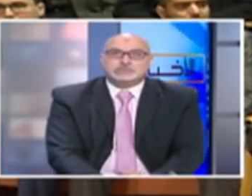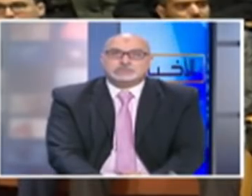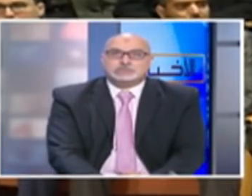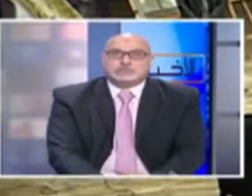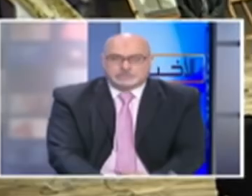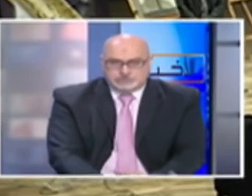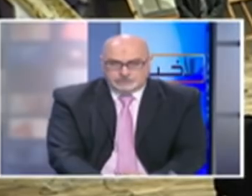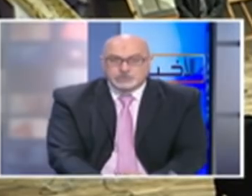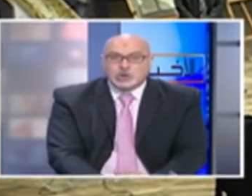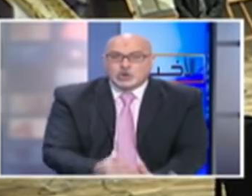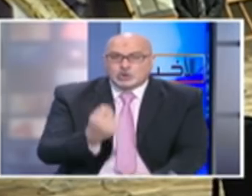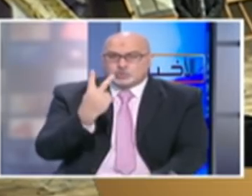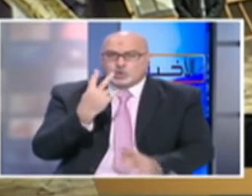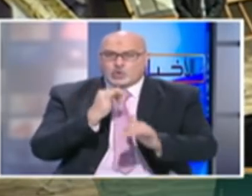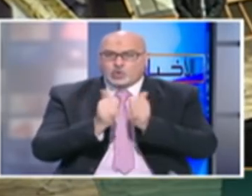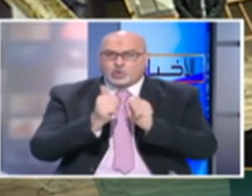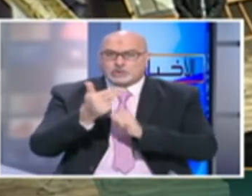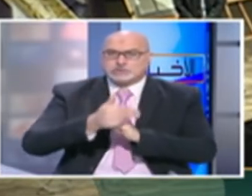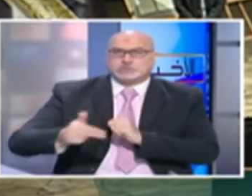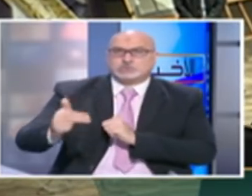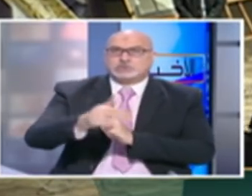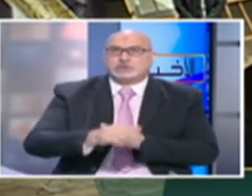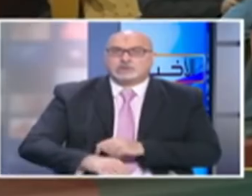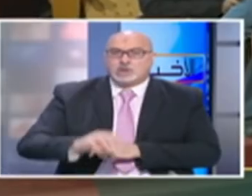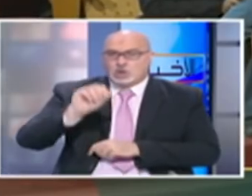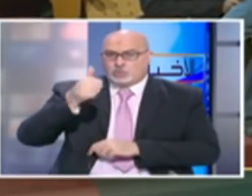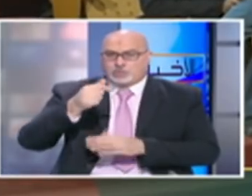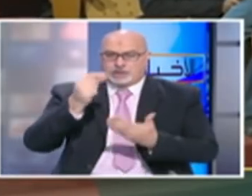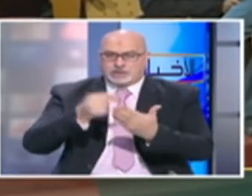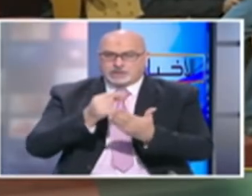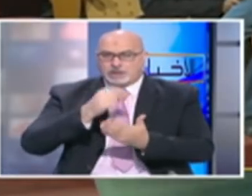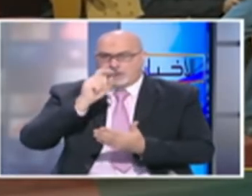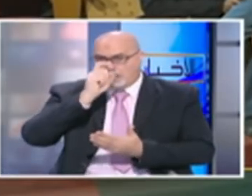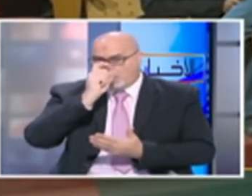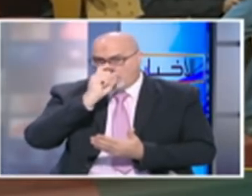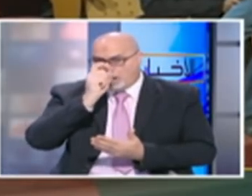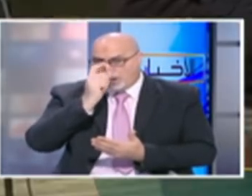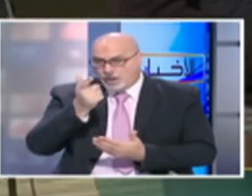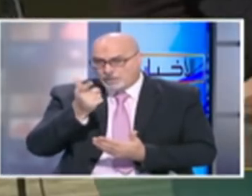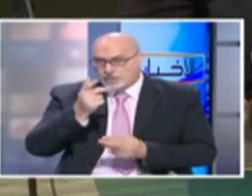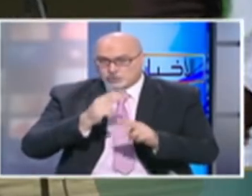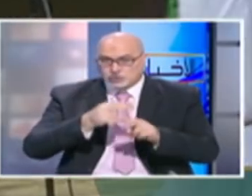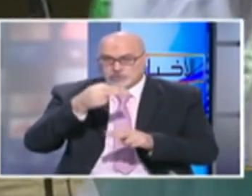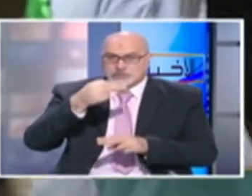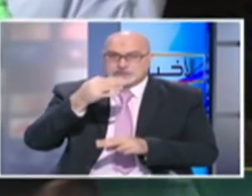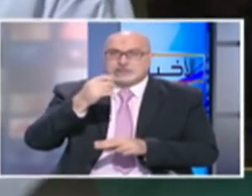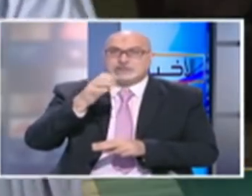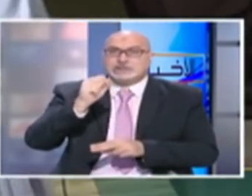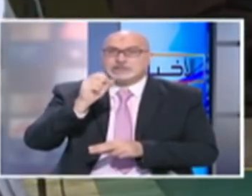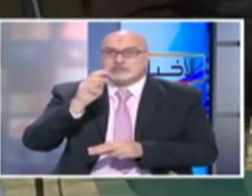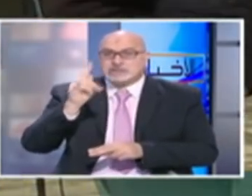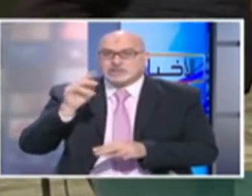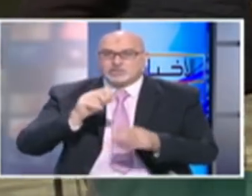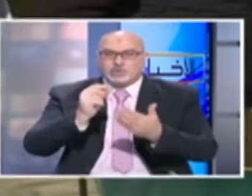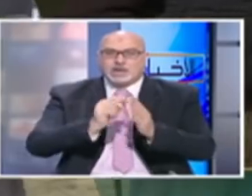هما مسابقتان وطنيتان، الأولى تخص الخط العربي وخط النسخ بالتحديد الخاص بكتابة